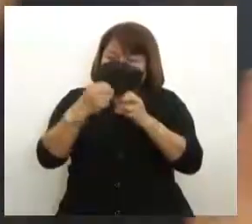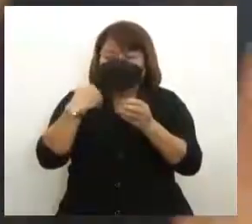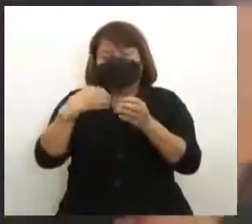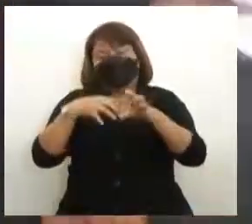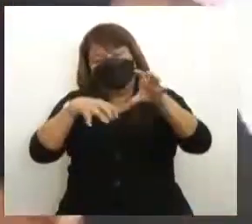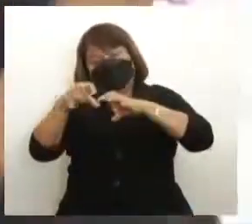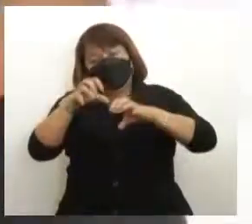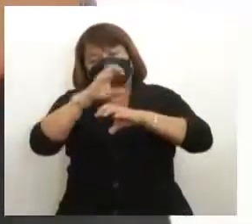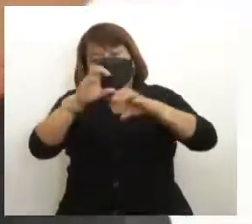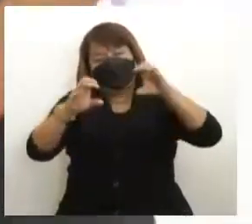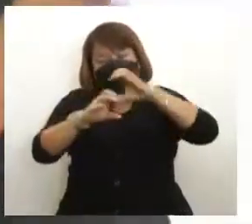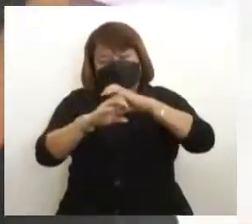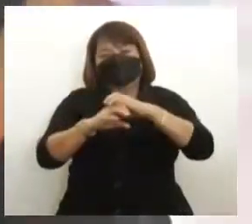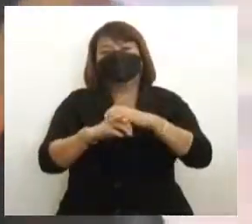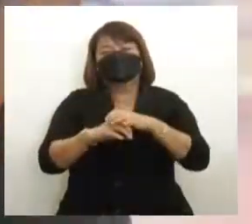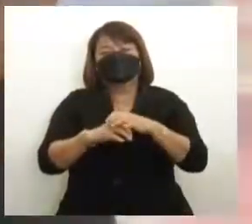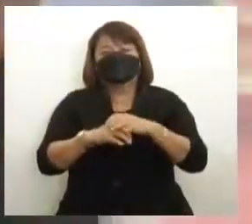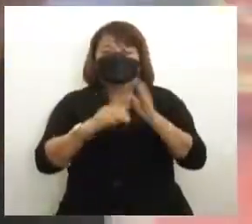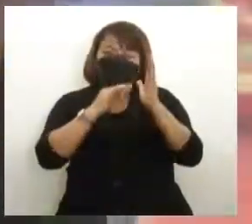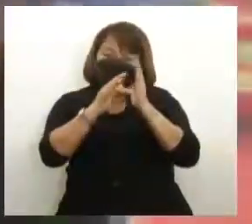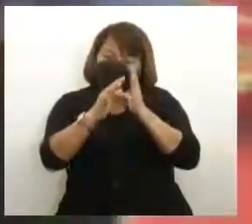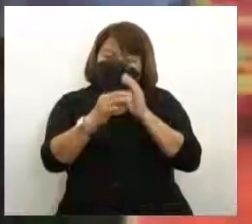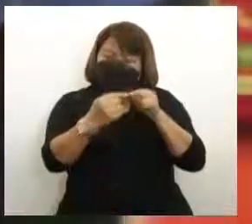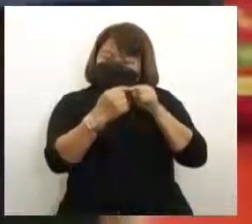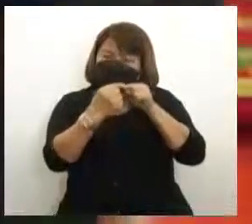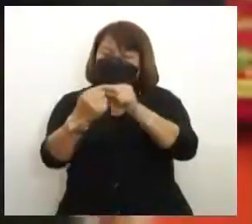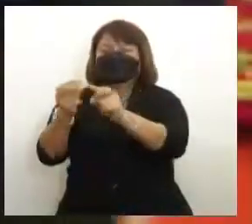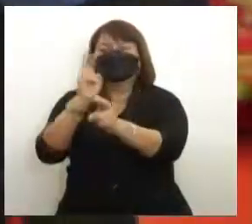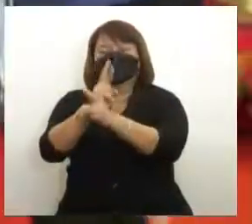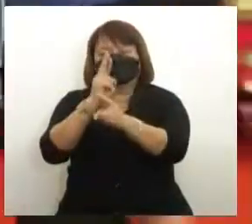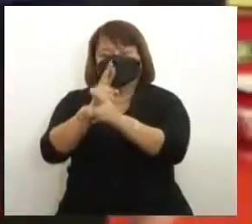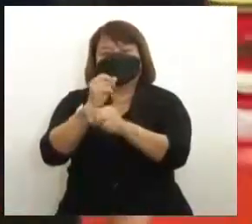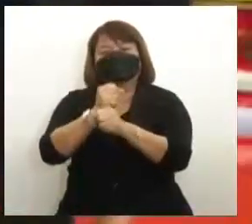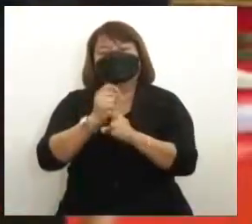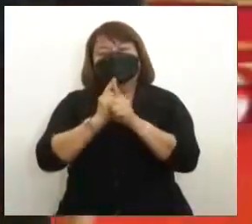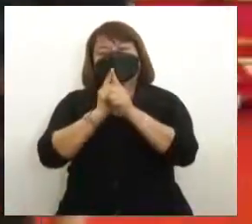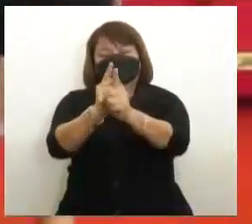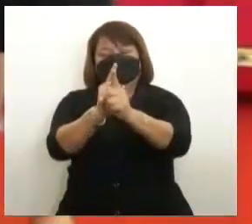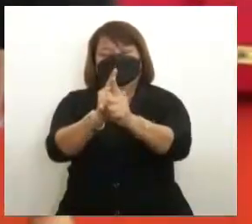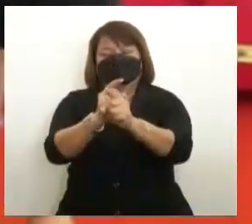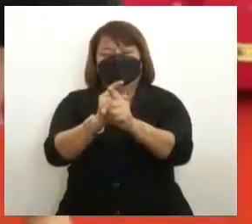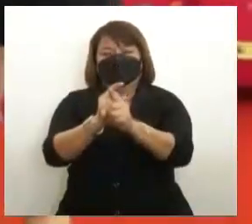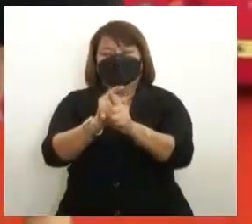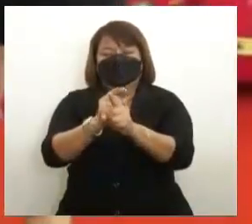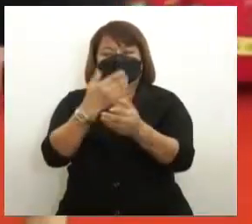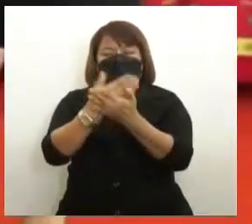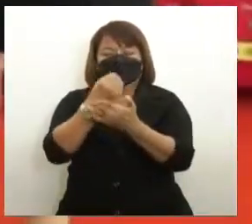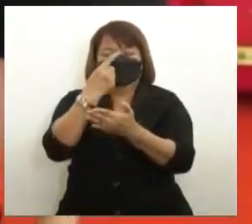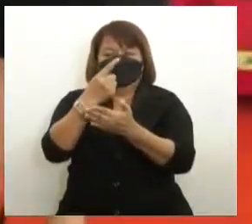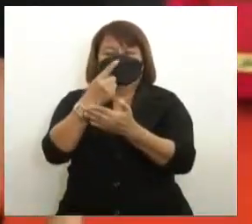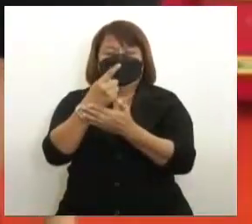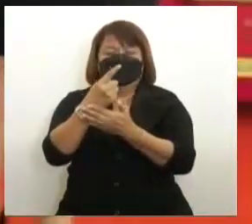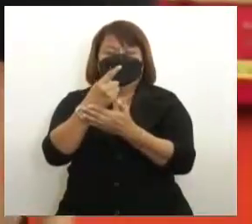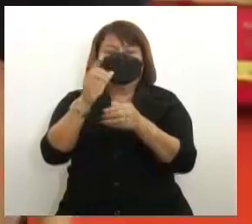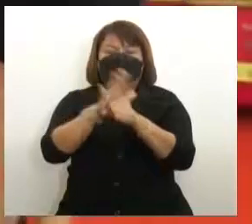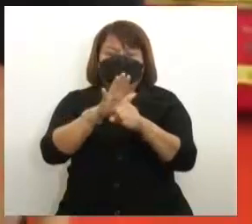ดโครงการอารยะเกษตรสืบสานรักษาต่อยอดตามแนวพระราชดำริเศรษฐกิจพอเพียงด้วยโค